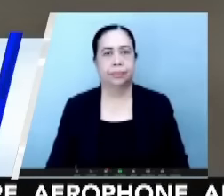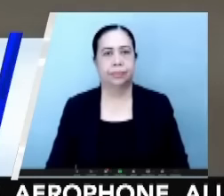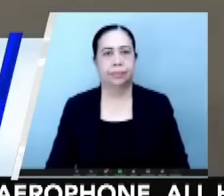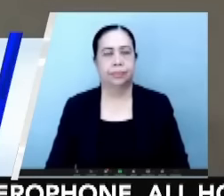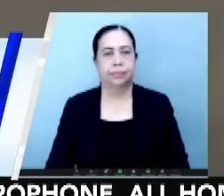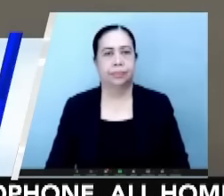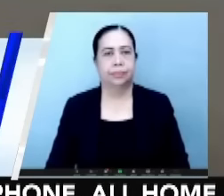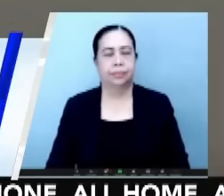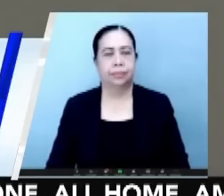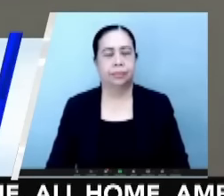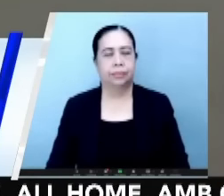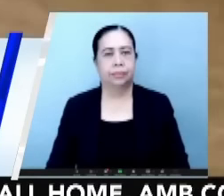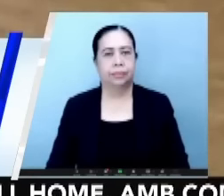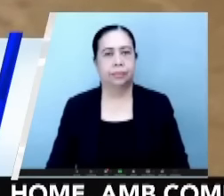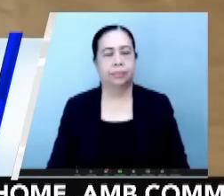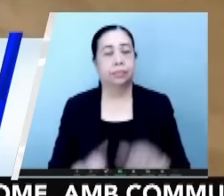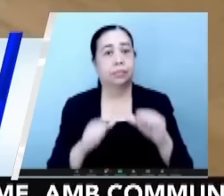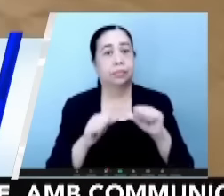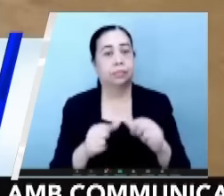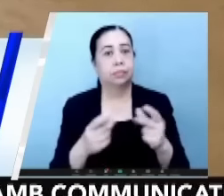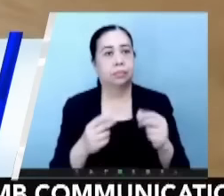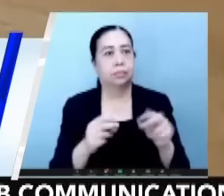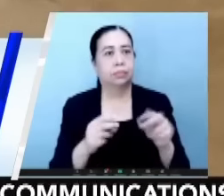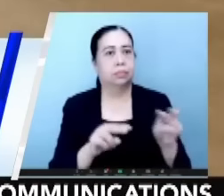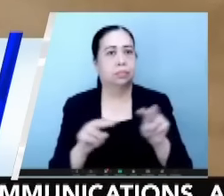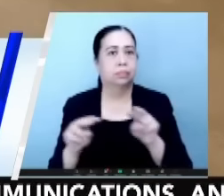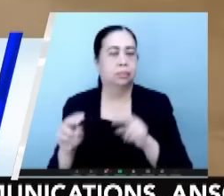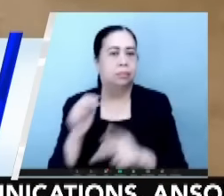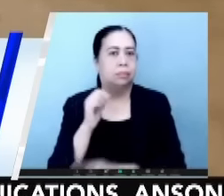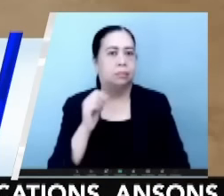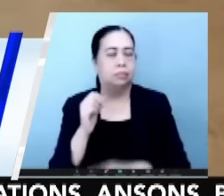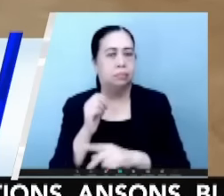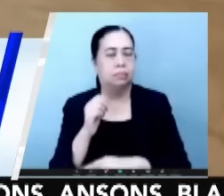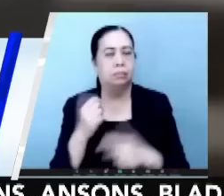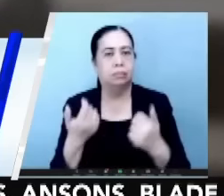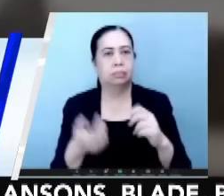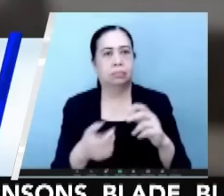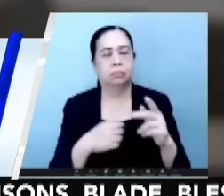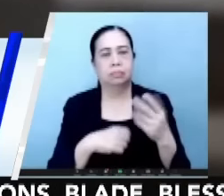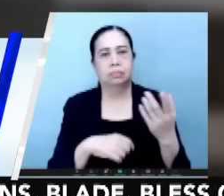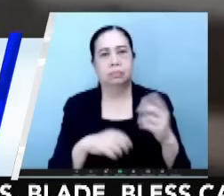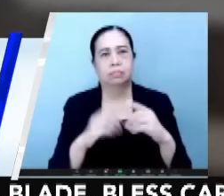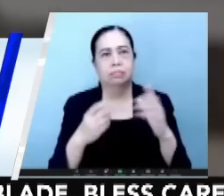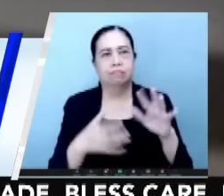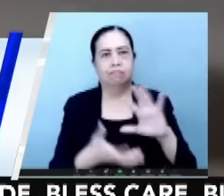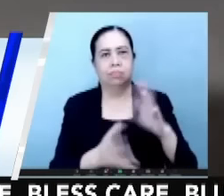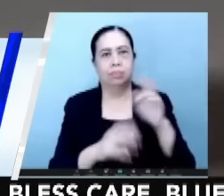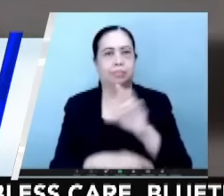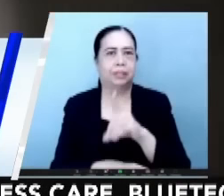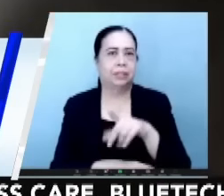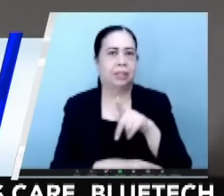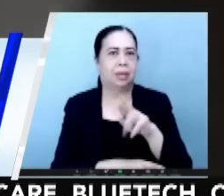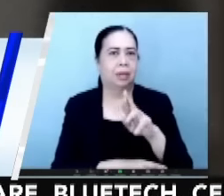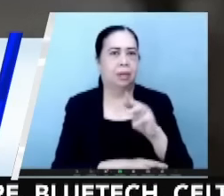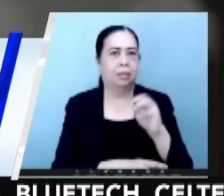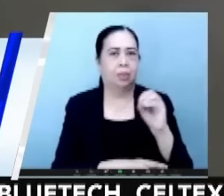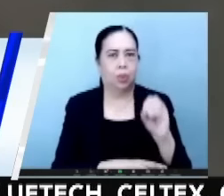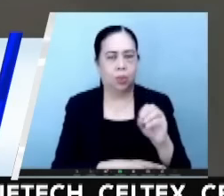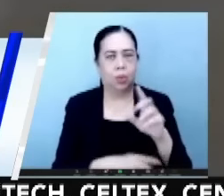Patuloy ang isinasagawang monitoring ng Provincial Disaster Risk Reduction and Management Office ng Quezon sa naging epekto ng bagyong